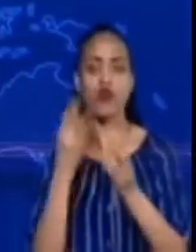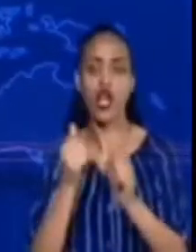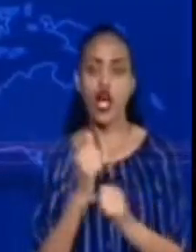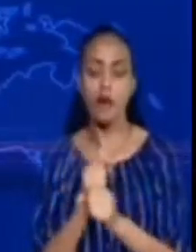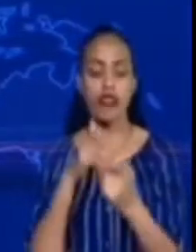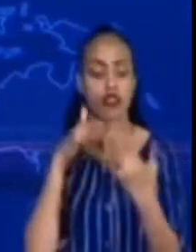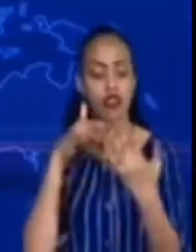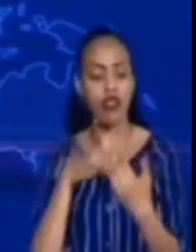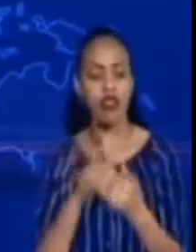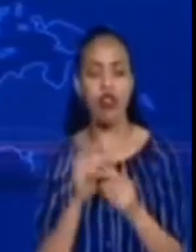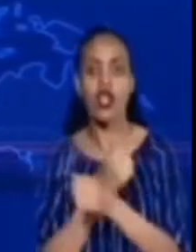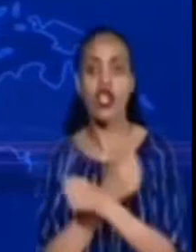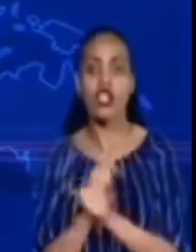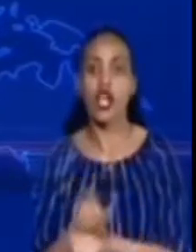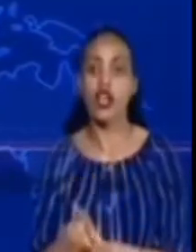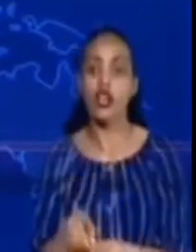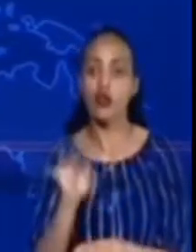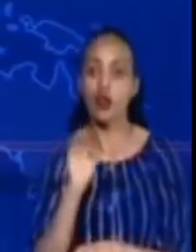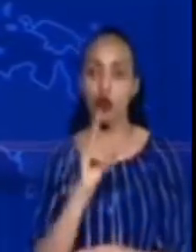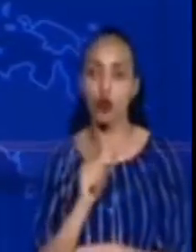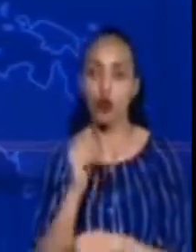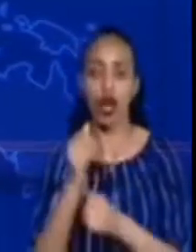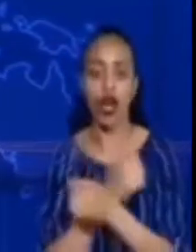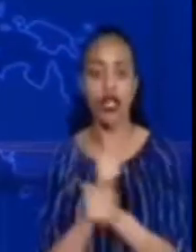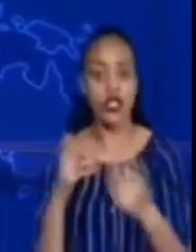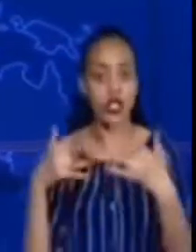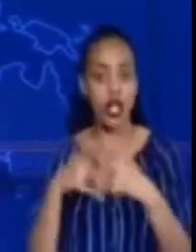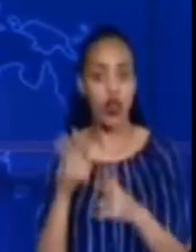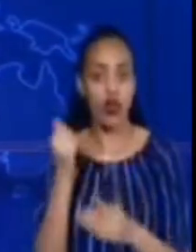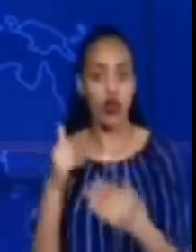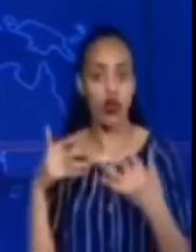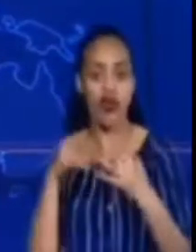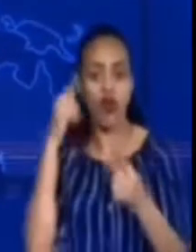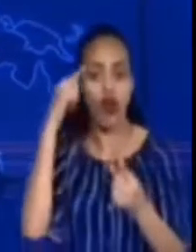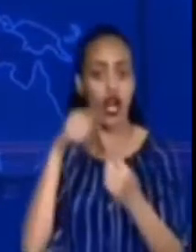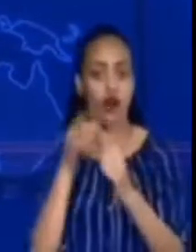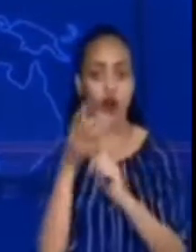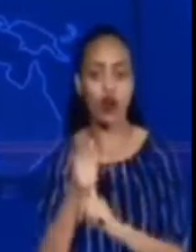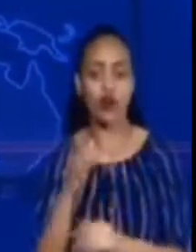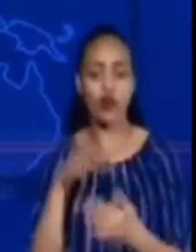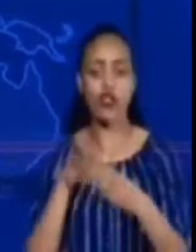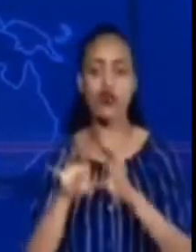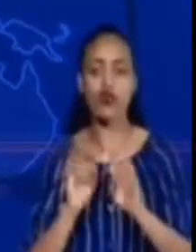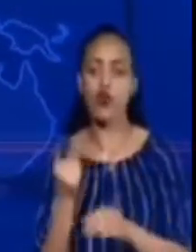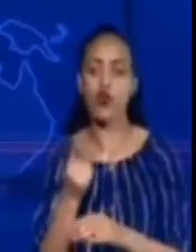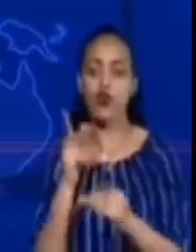ይሁ ሲያጓራ ገመቹ ፊ ከበጀ ሳኒ ይሁ ሲያጓራ ይሁ